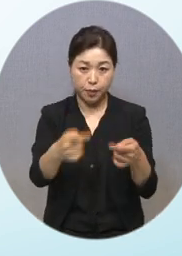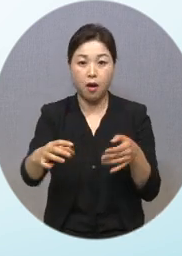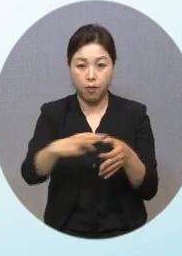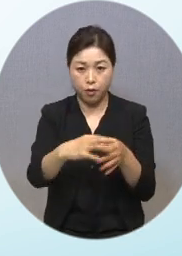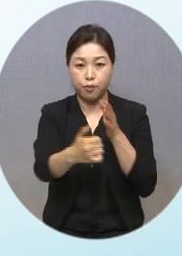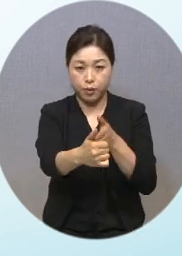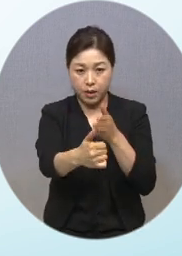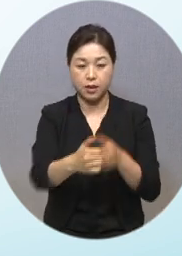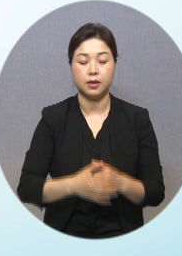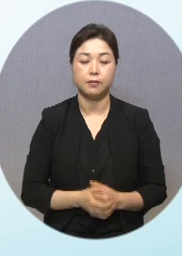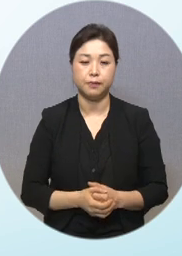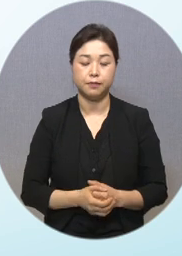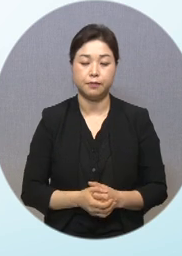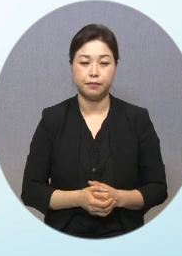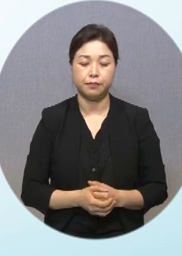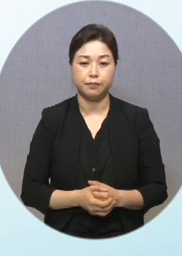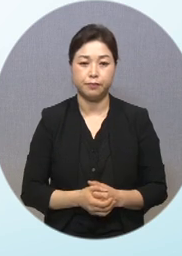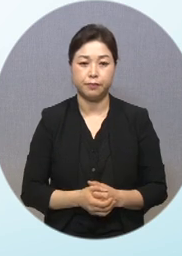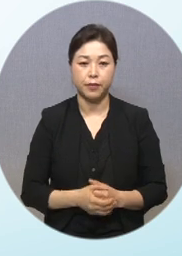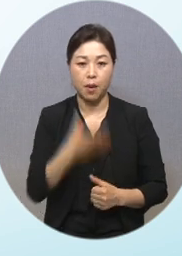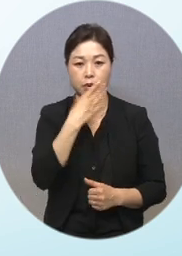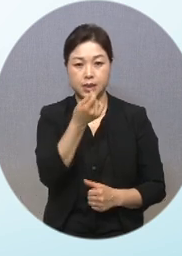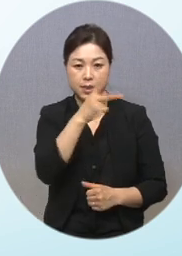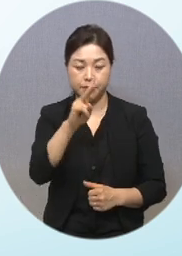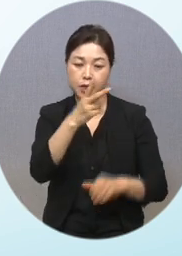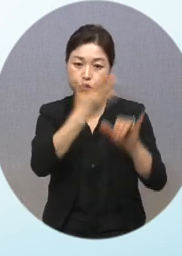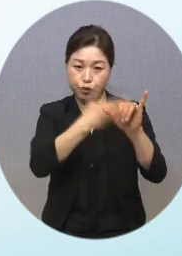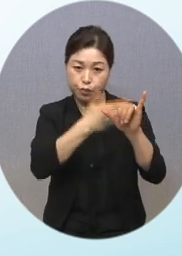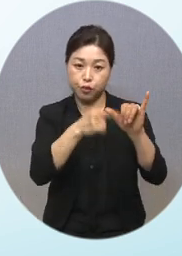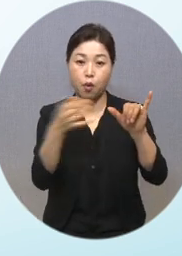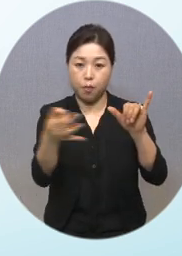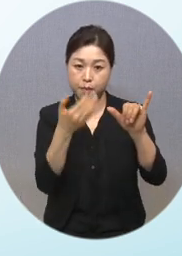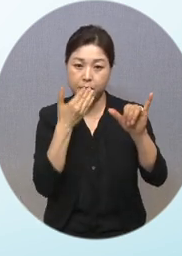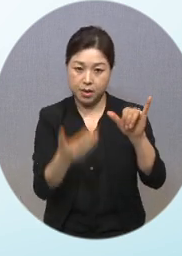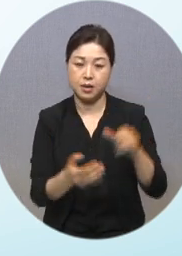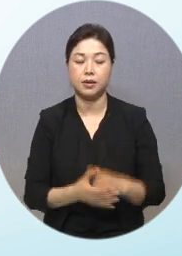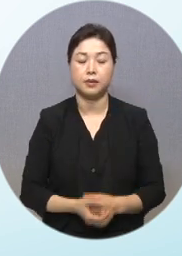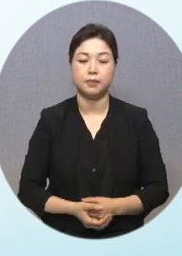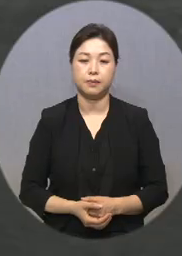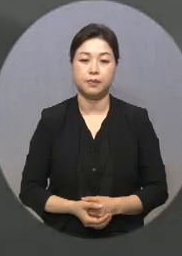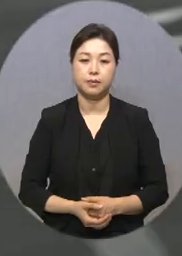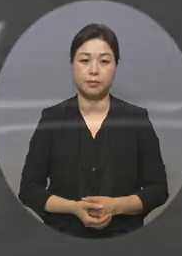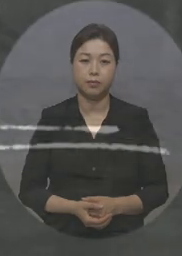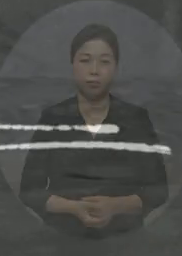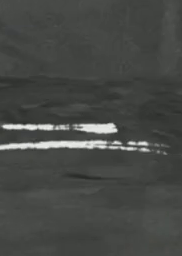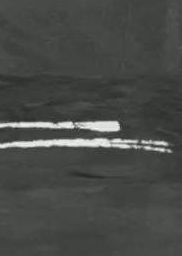됩니다. 해당 프로그램은 복지TV 유튜브 채널로 다시 볼수 있습니다.